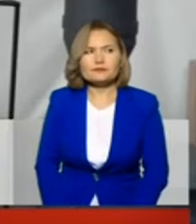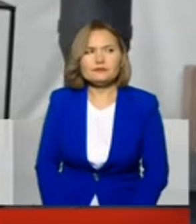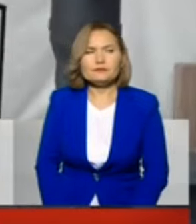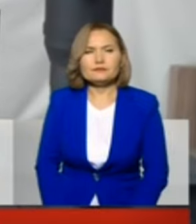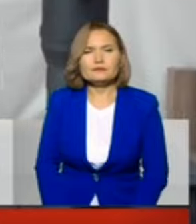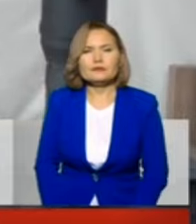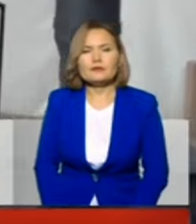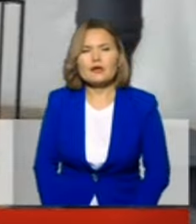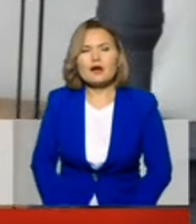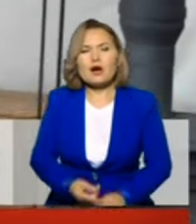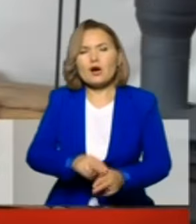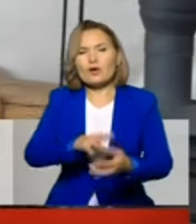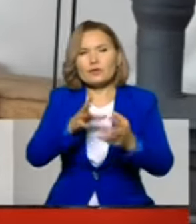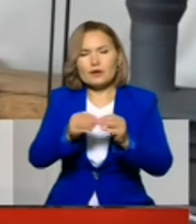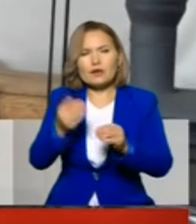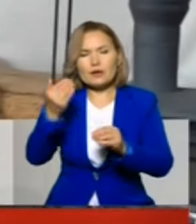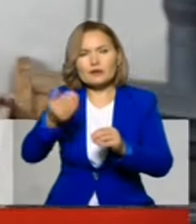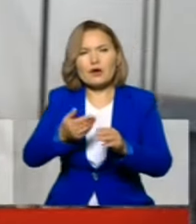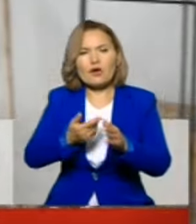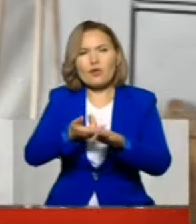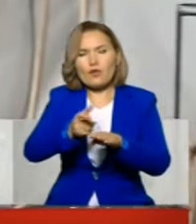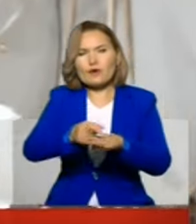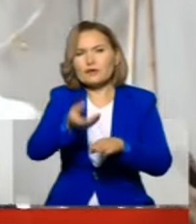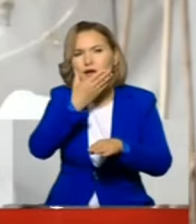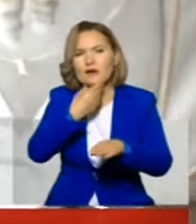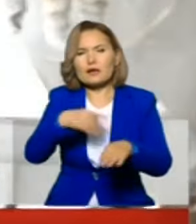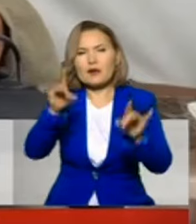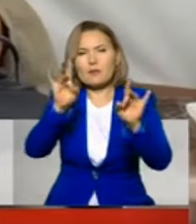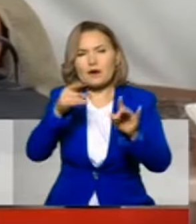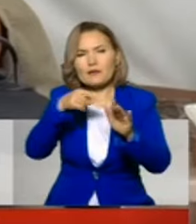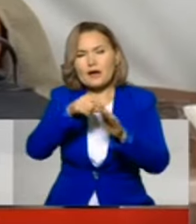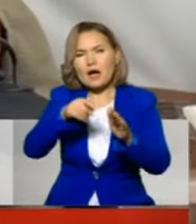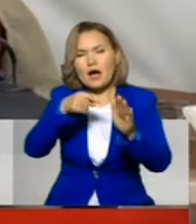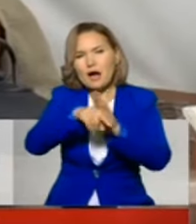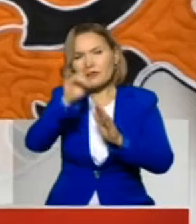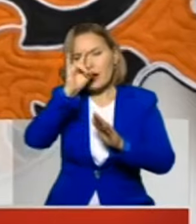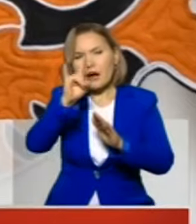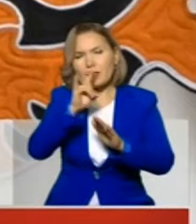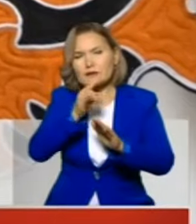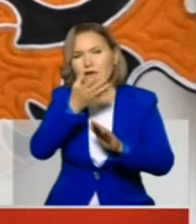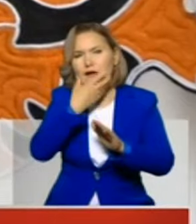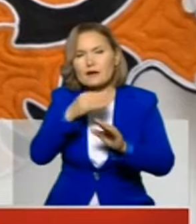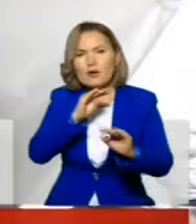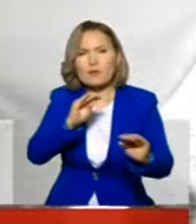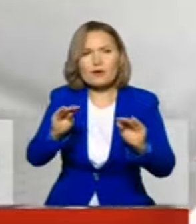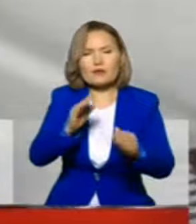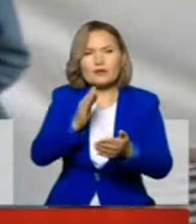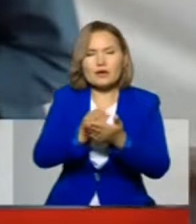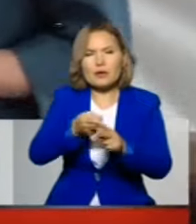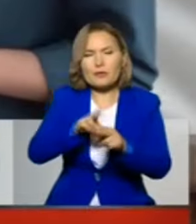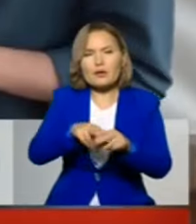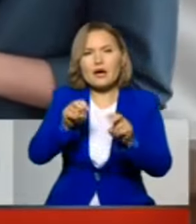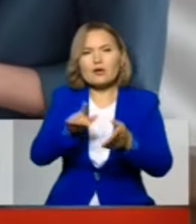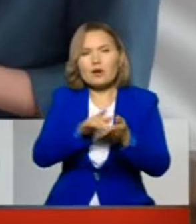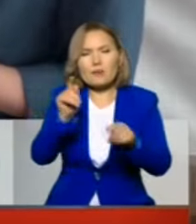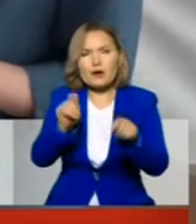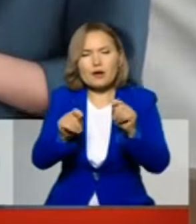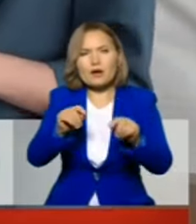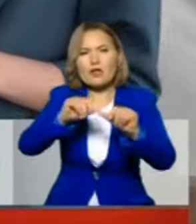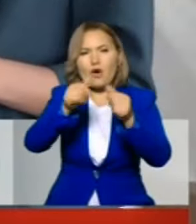Теңіз деңгейінен 3100 метр биіктікте орналасқан мейрамхананың іші қазақтың қолөнер бұйымдарымен безендірілген. Мұнда келушілерге осындай